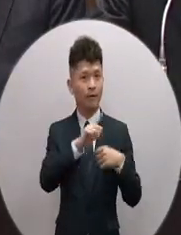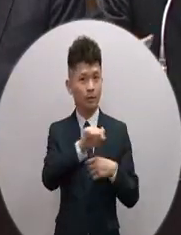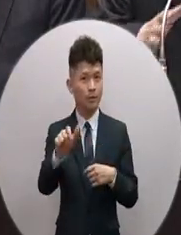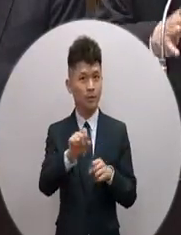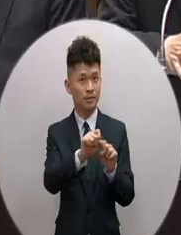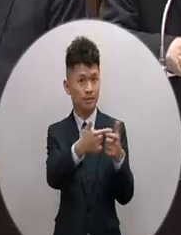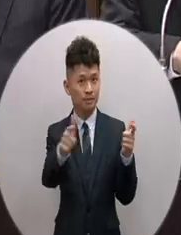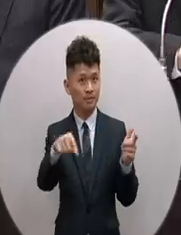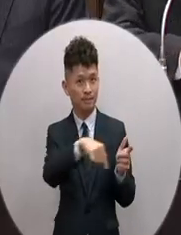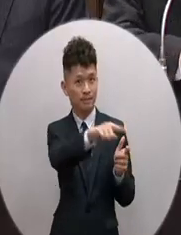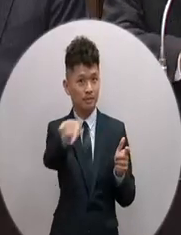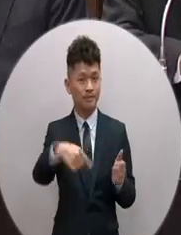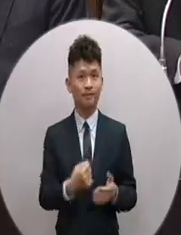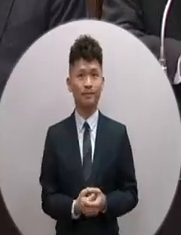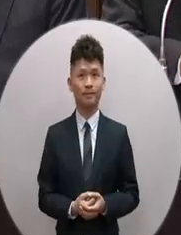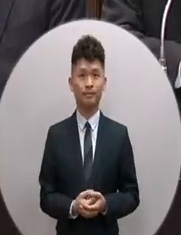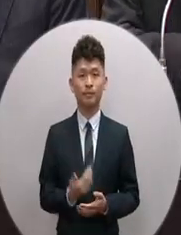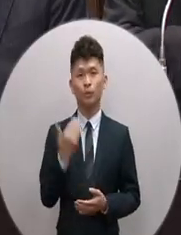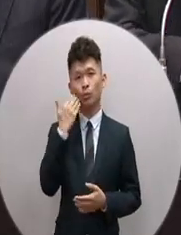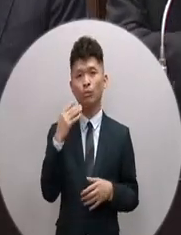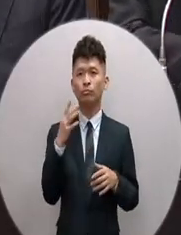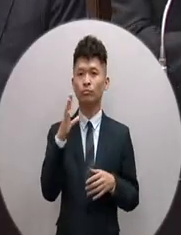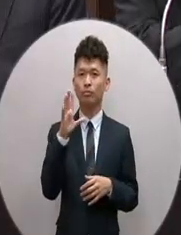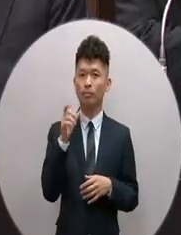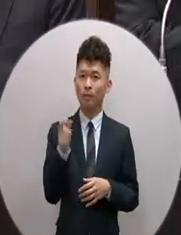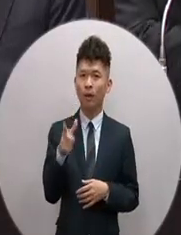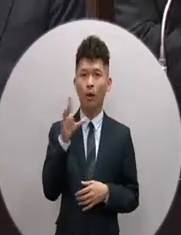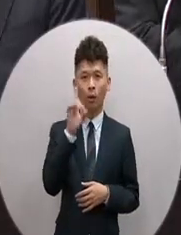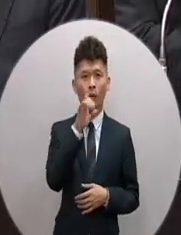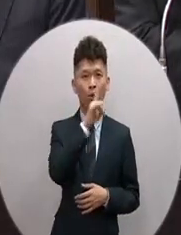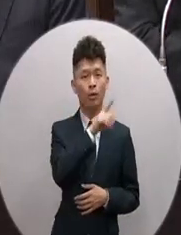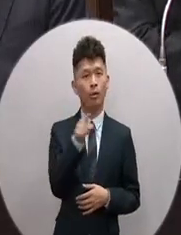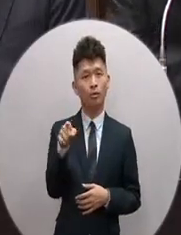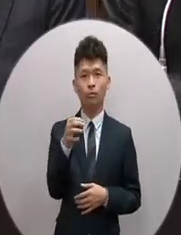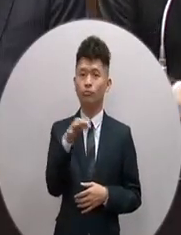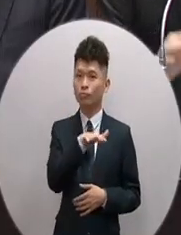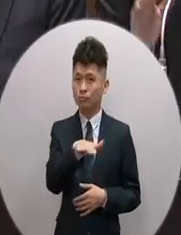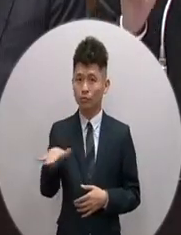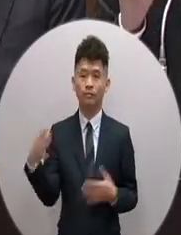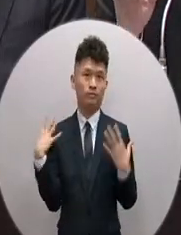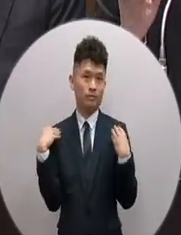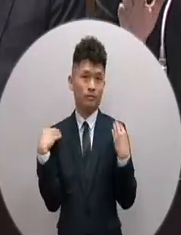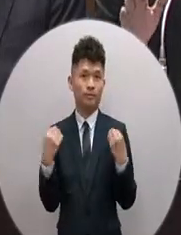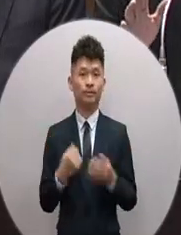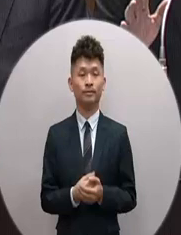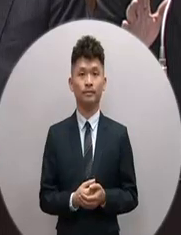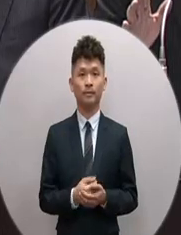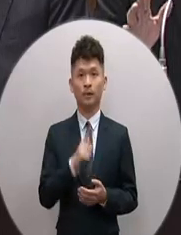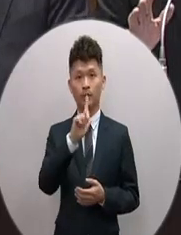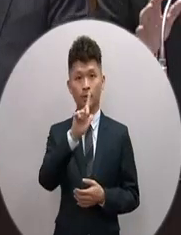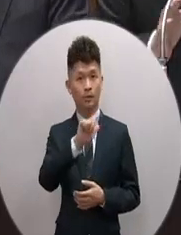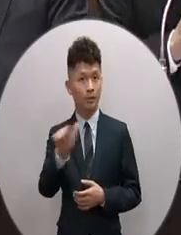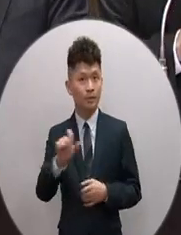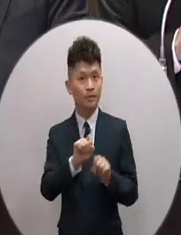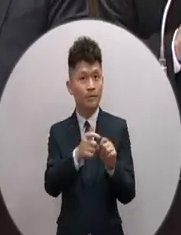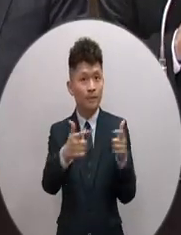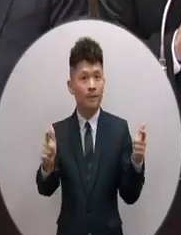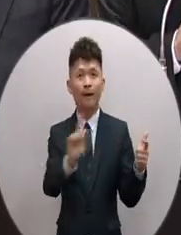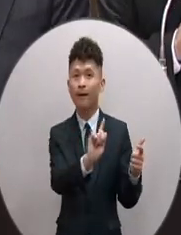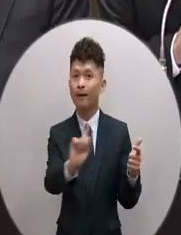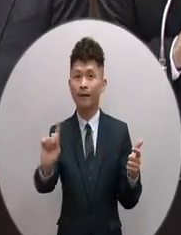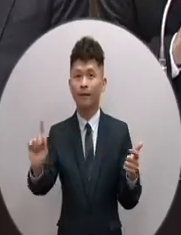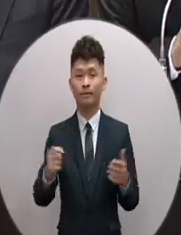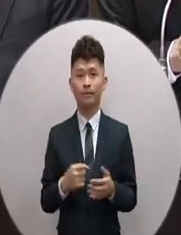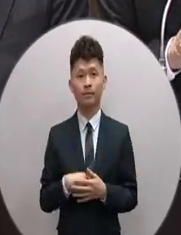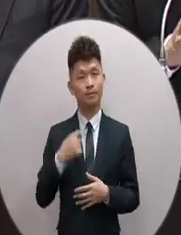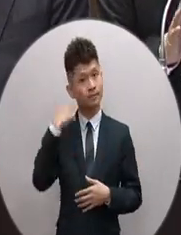啊，那购买力比较没有那么频繁的物品，其实还是相对稳定。那不过不管是什么样的物品，我们施